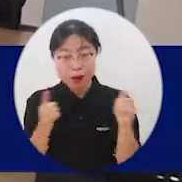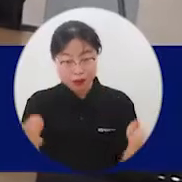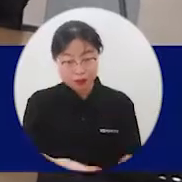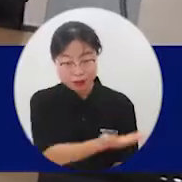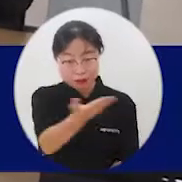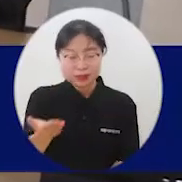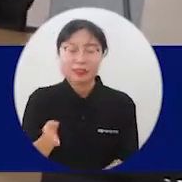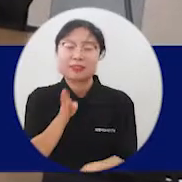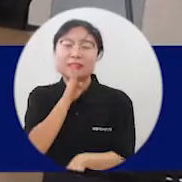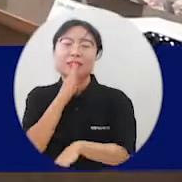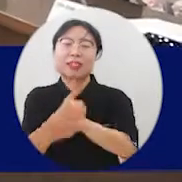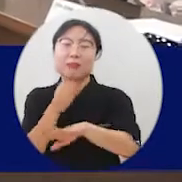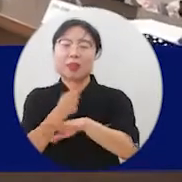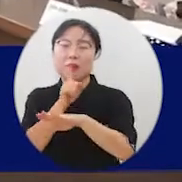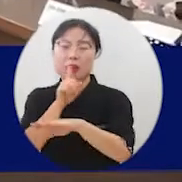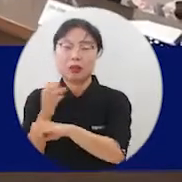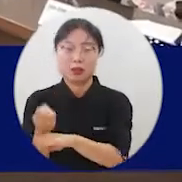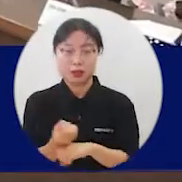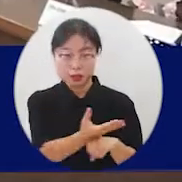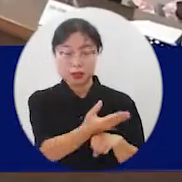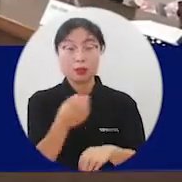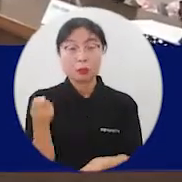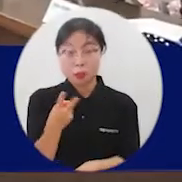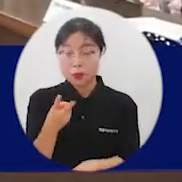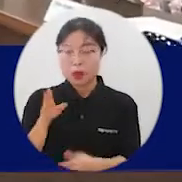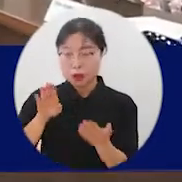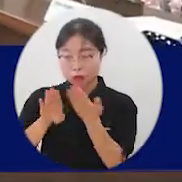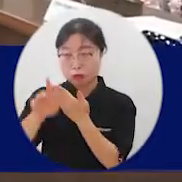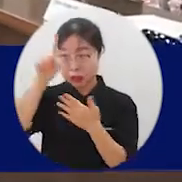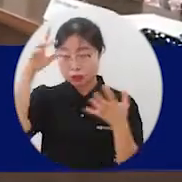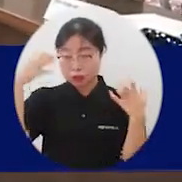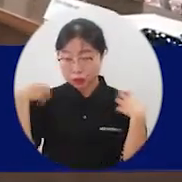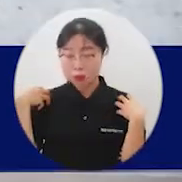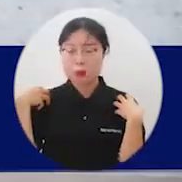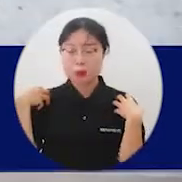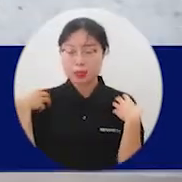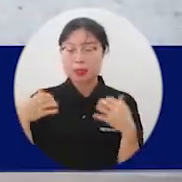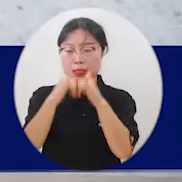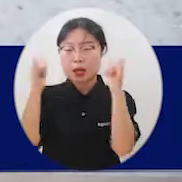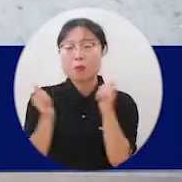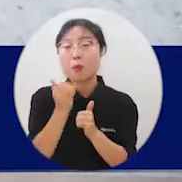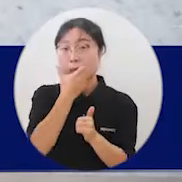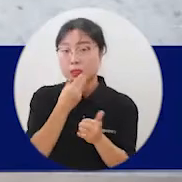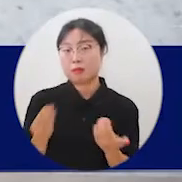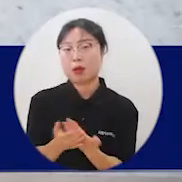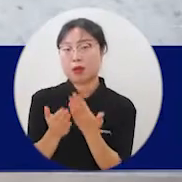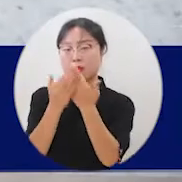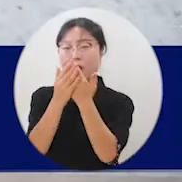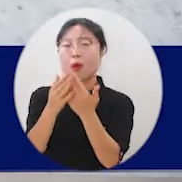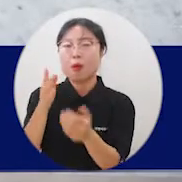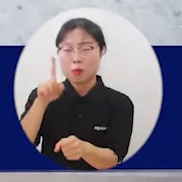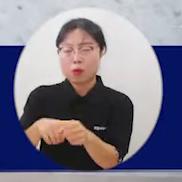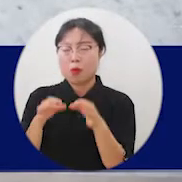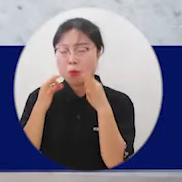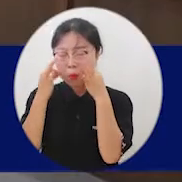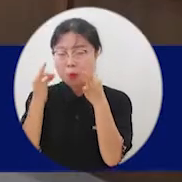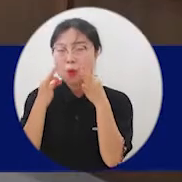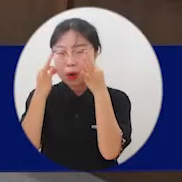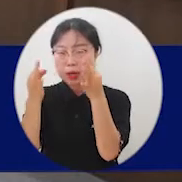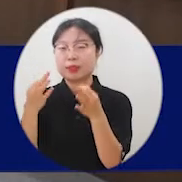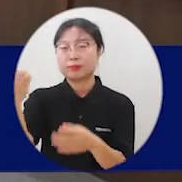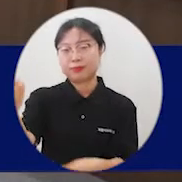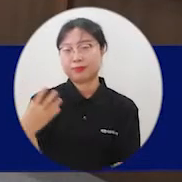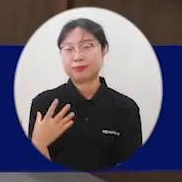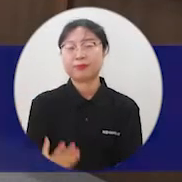노력해주신 수상자분들에게 감사 인사를 드린다면서 앞으로 시에서도 사회복지 분야 발전을 위해 최선을